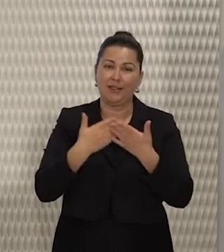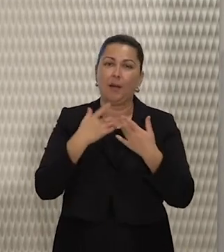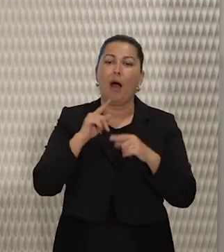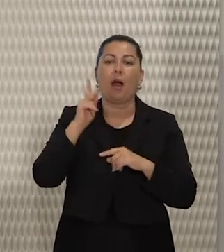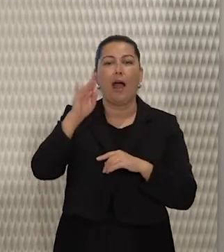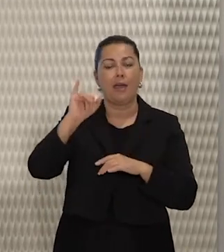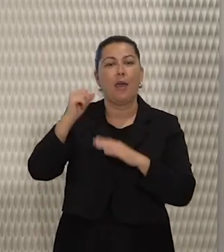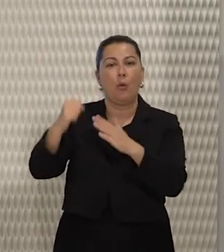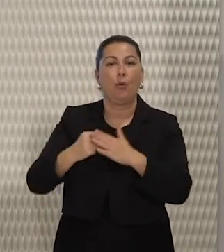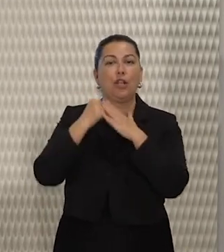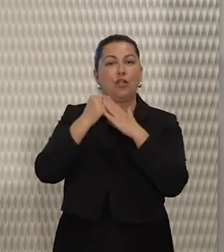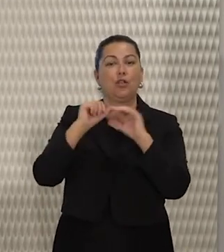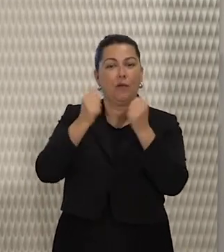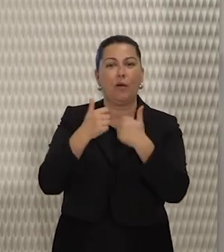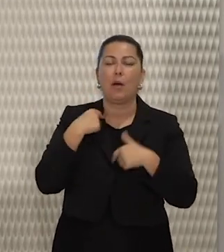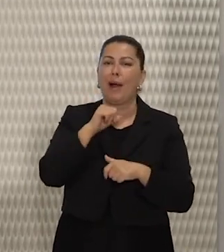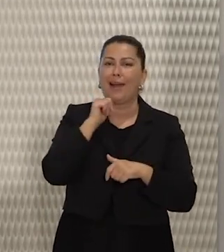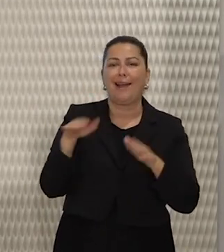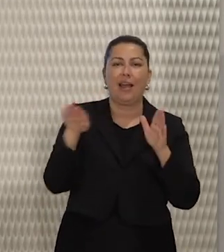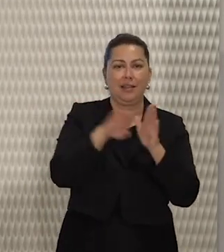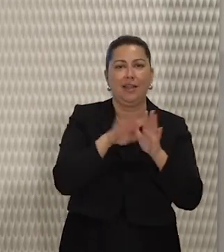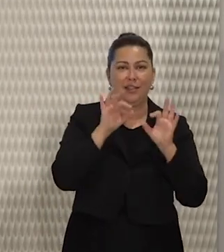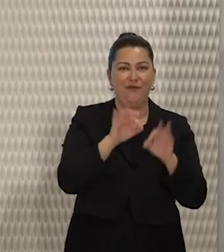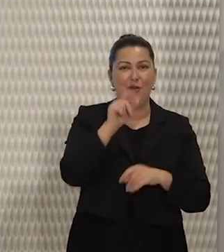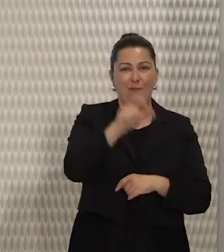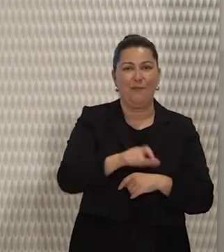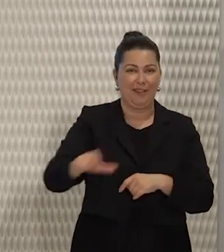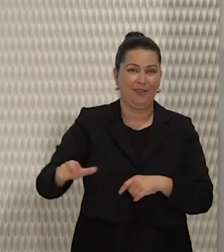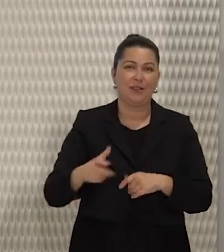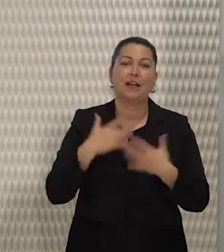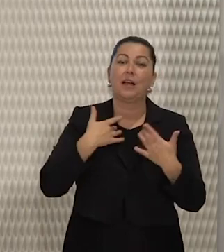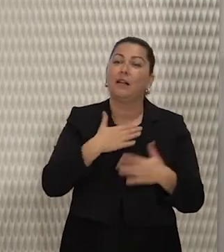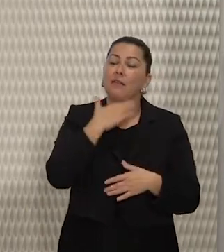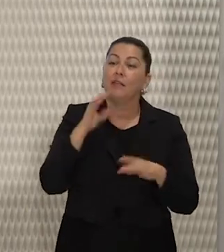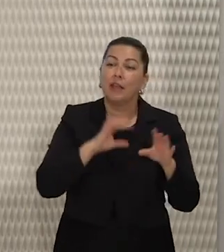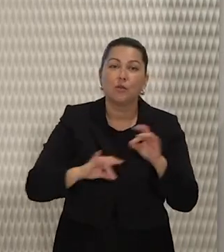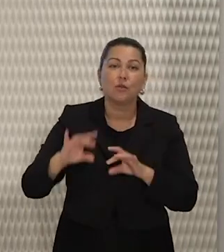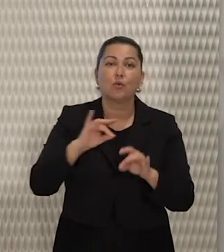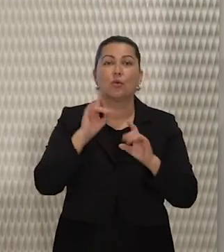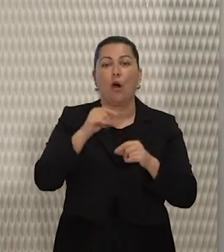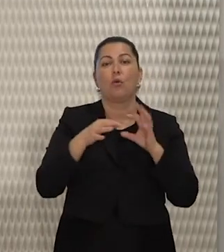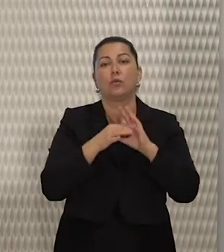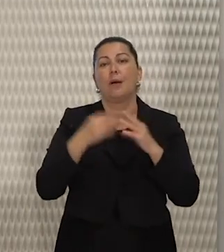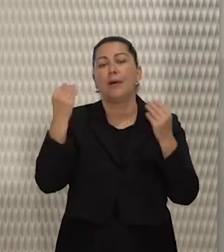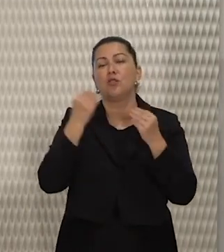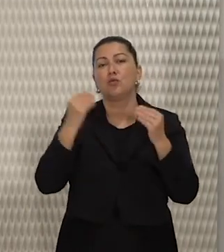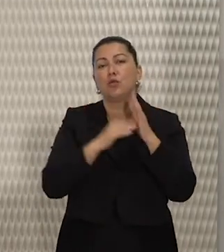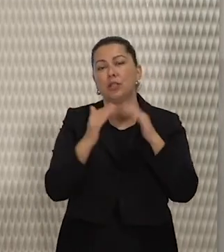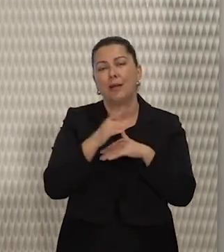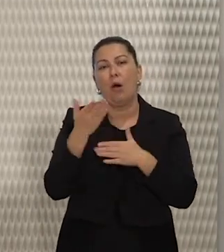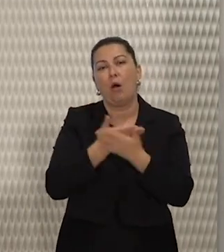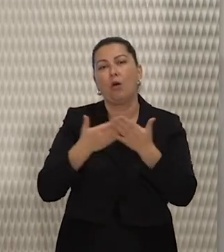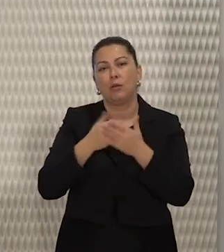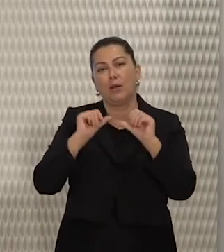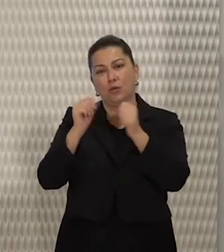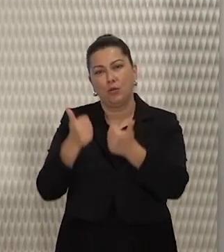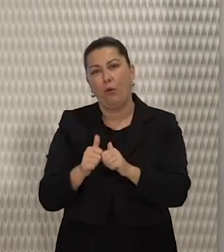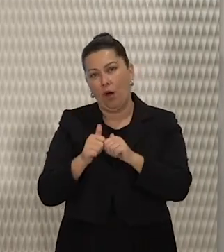natürlich sein, aber in keinesfalls was ersetzen. Es gibt viel zu tun im Schulsystem, in den Ausbildungsformen.